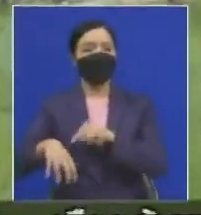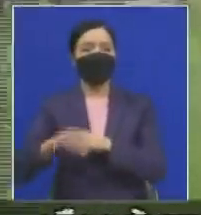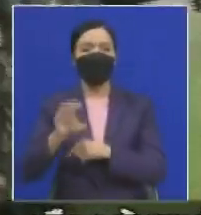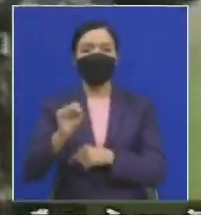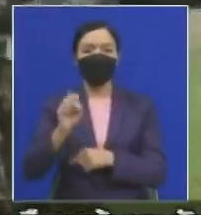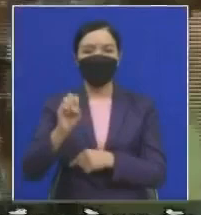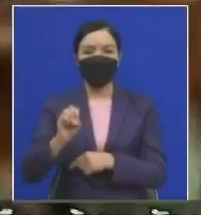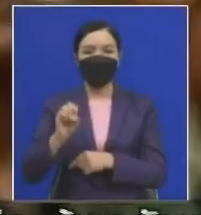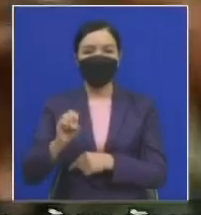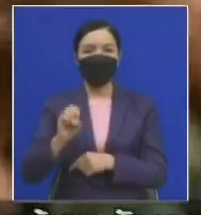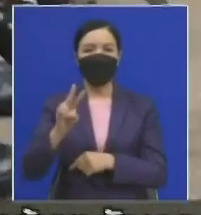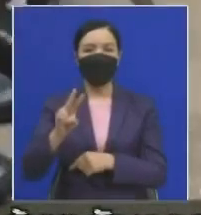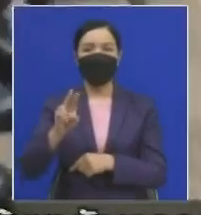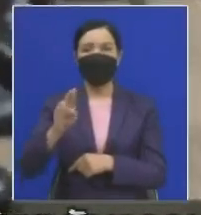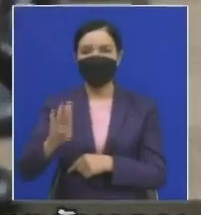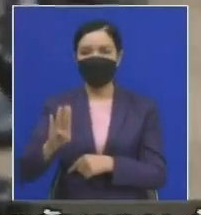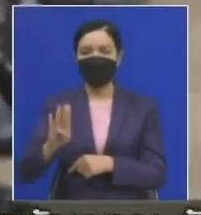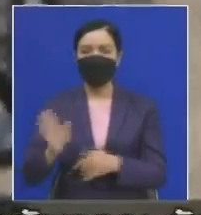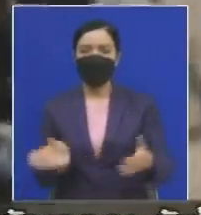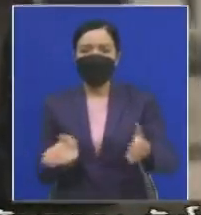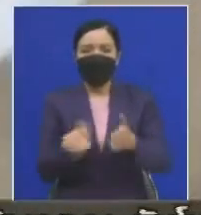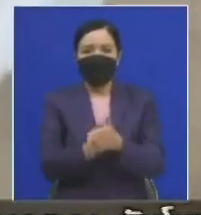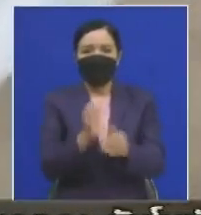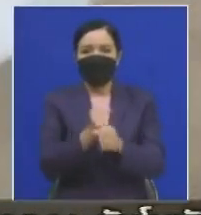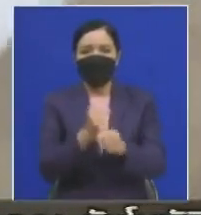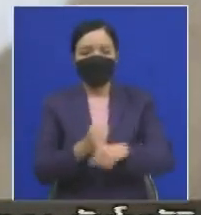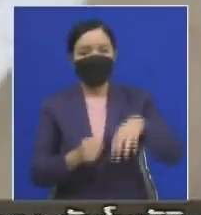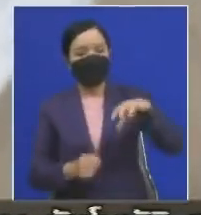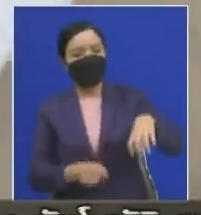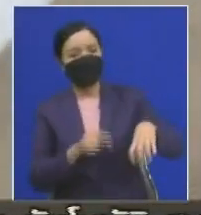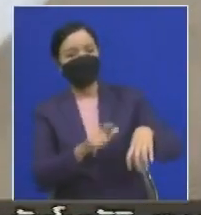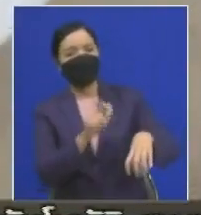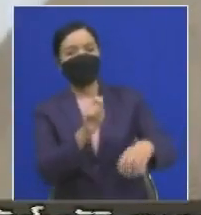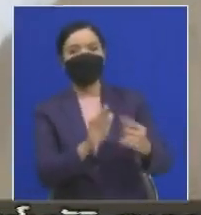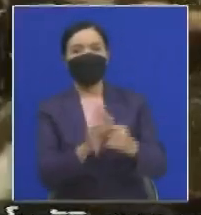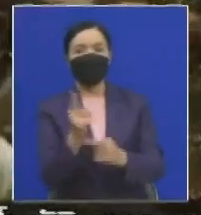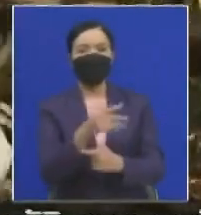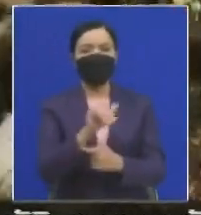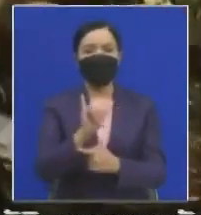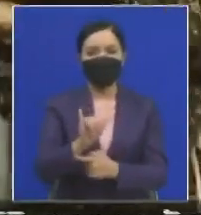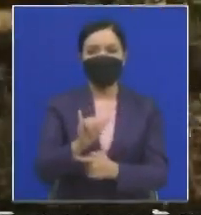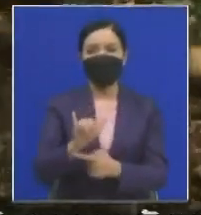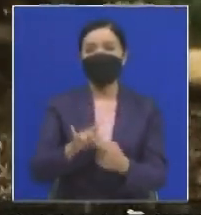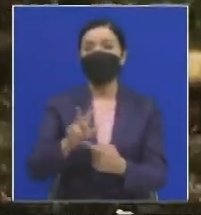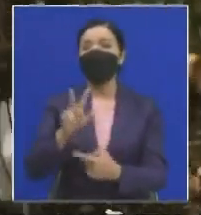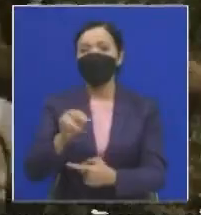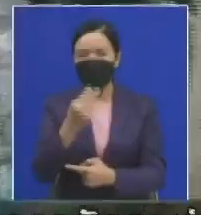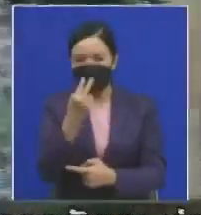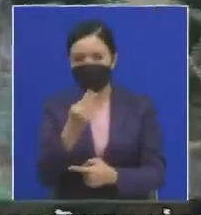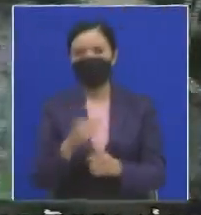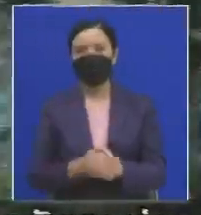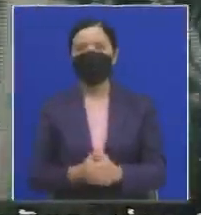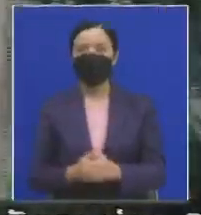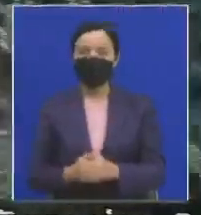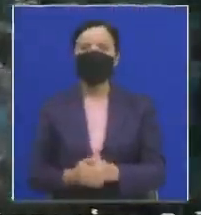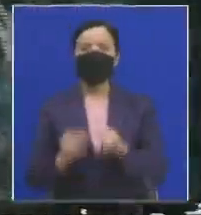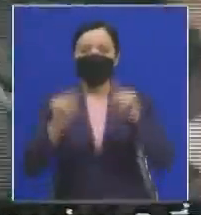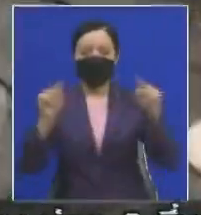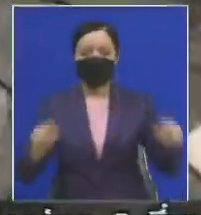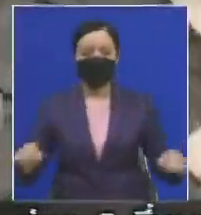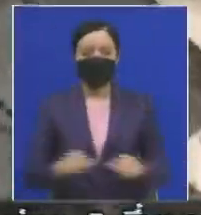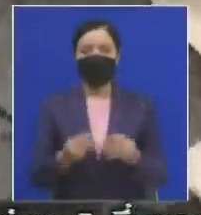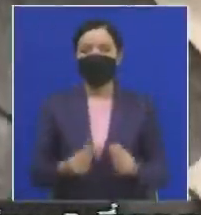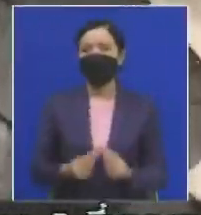ร่วมงานกักมอทยามาโดยตลอดมองเห็นผลทเป็รูปทําในการดูและจึงออกมาเคื่อนไวเรื่องนี้